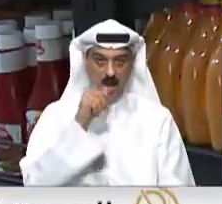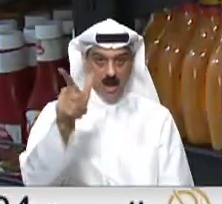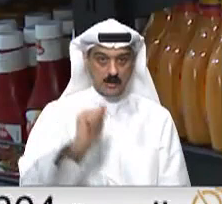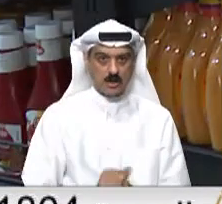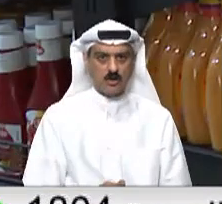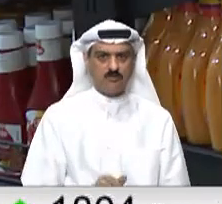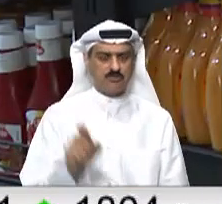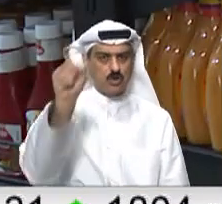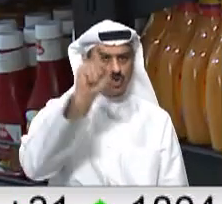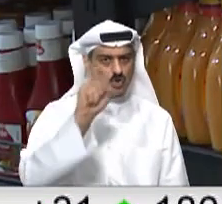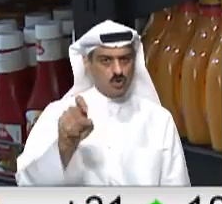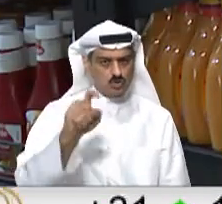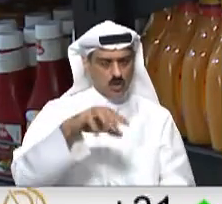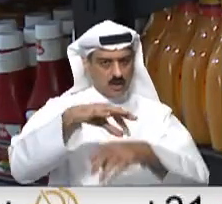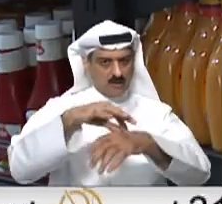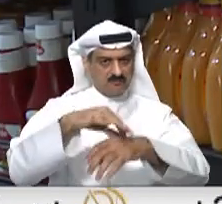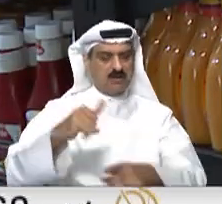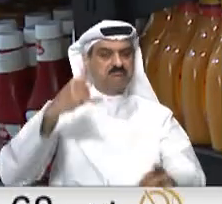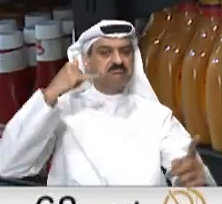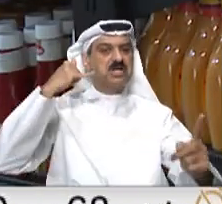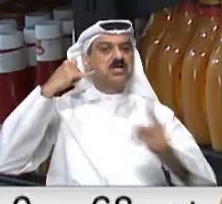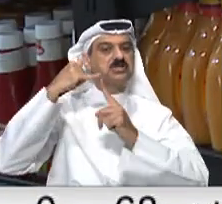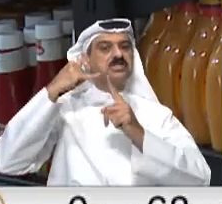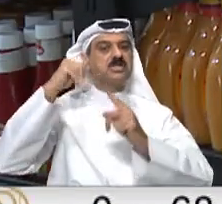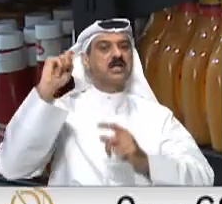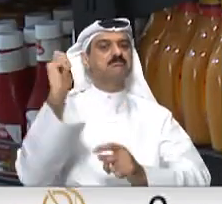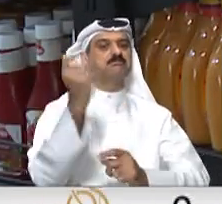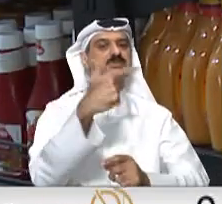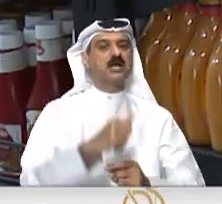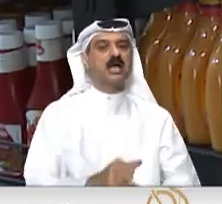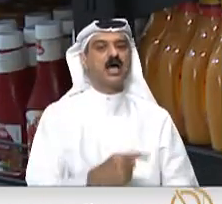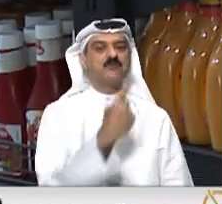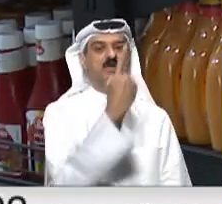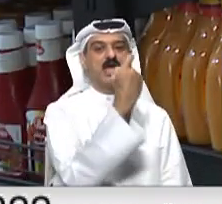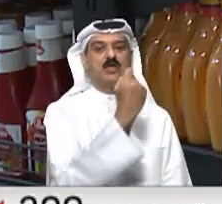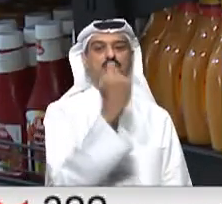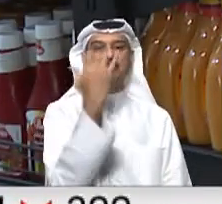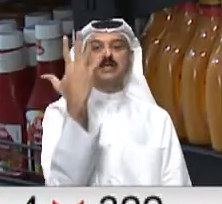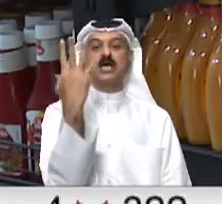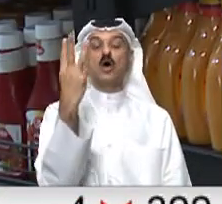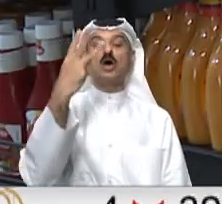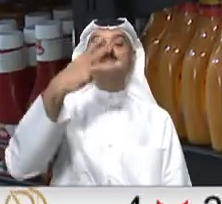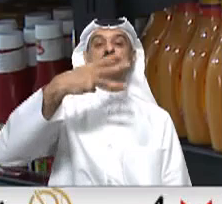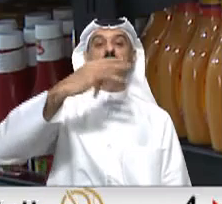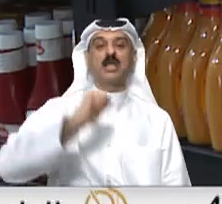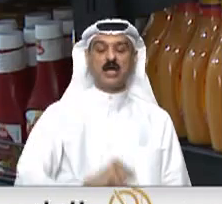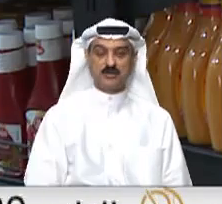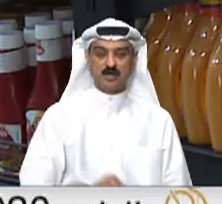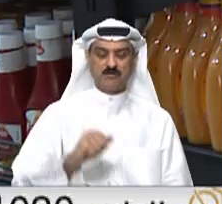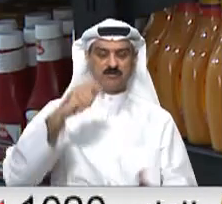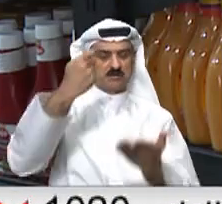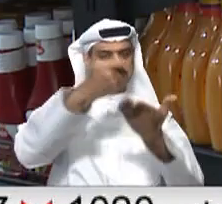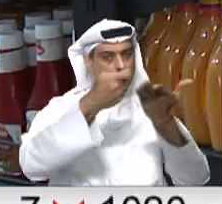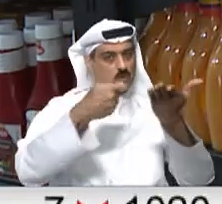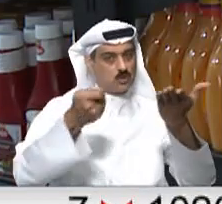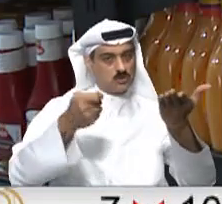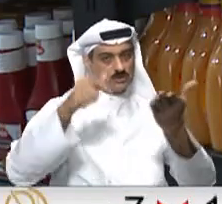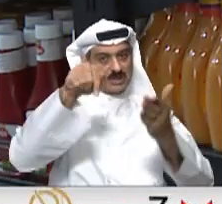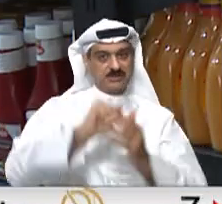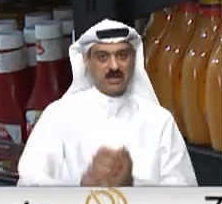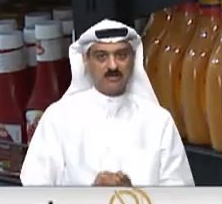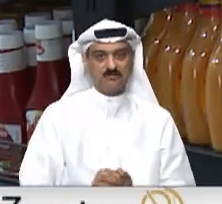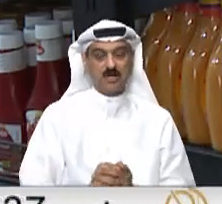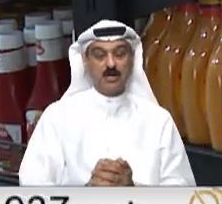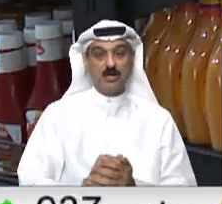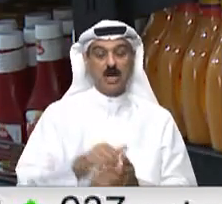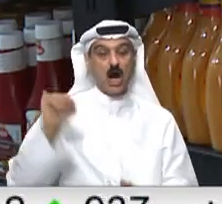شكوى للمستهلكين ما علي الاتصال على الخط الساخن اللي هو 135 أو عن طريق تقديم شكوى على